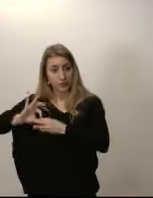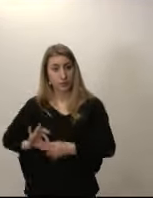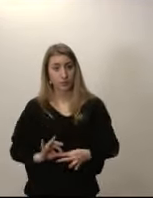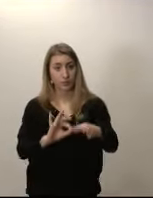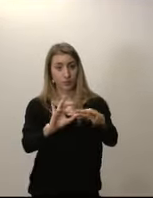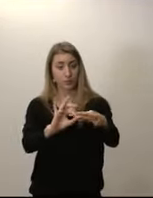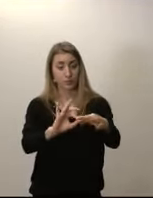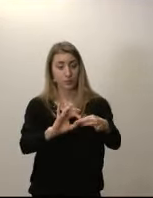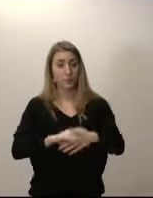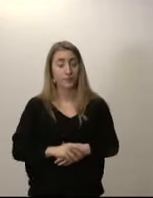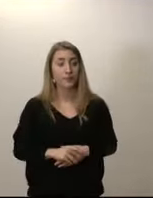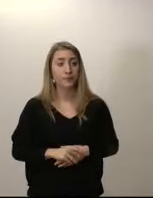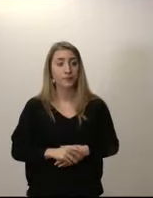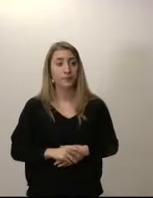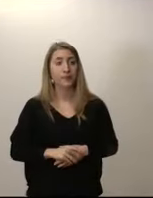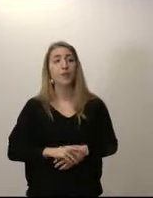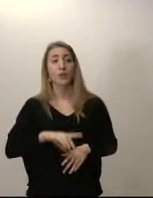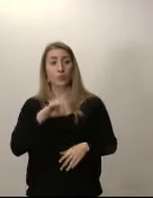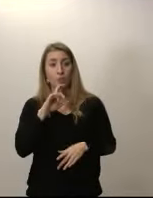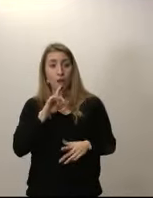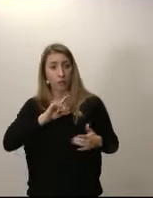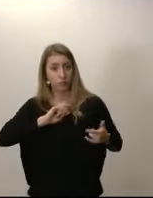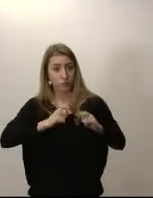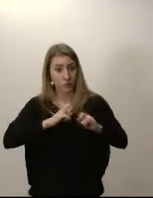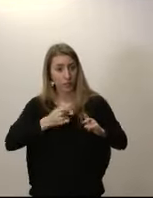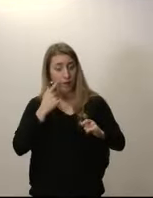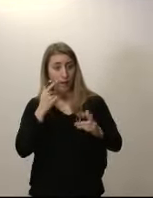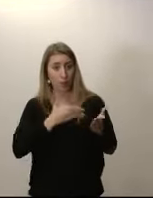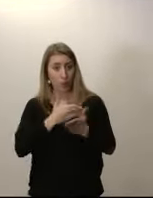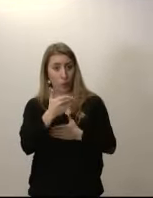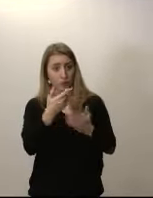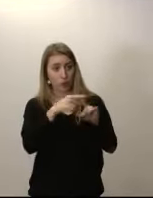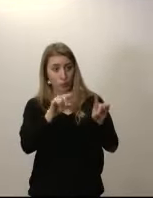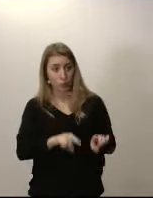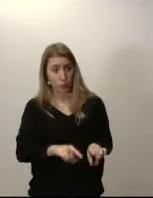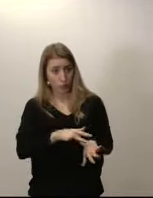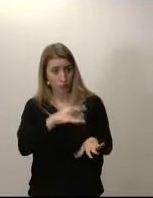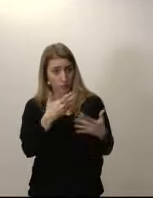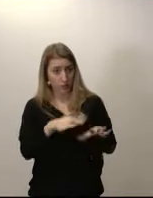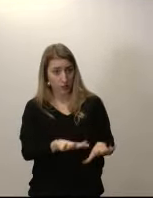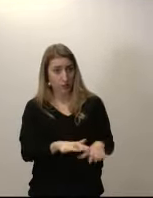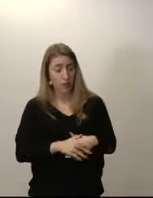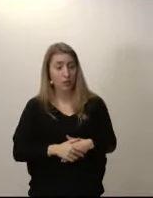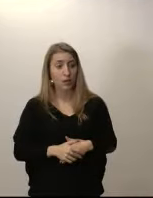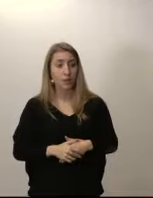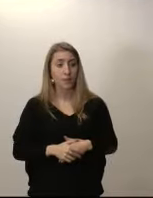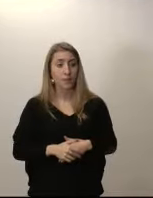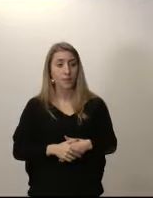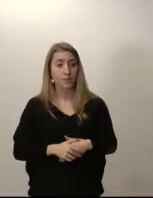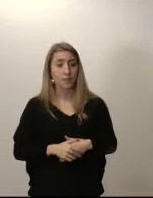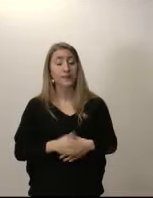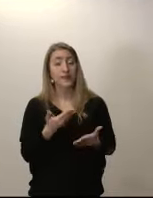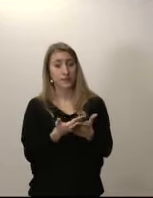on a fait le débat d'orientation budgétaire. Ben oui, mais bon, c'est pas une DM, c'est un